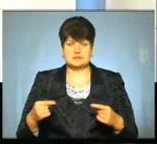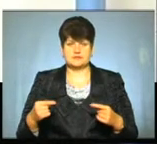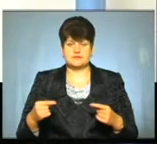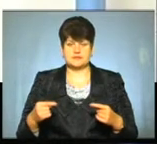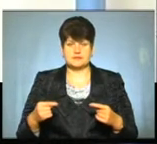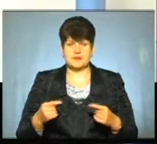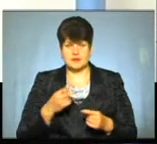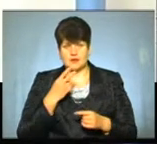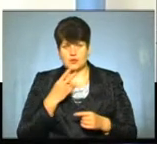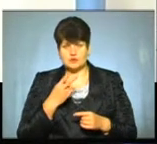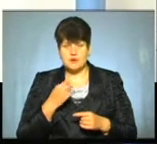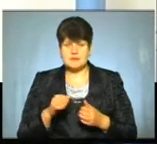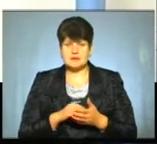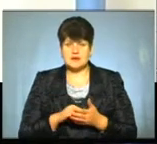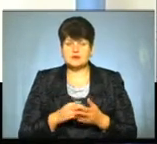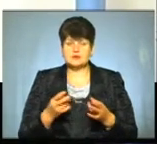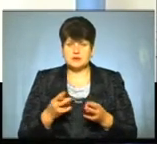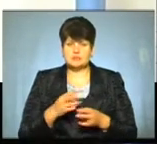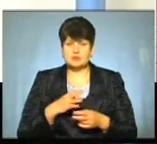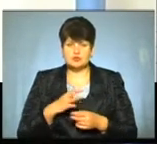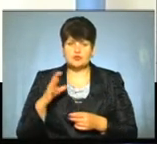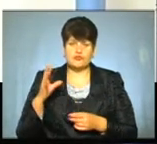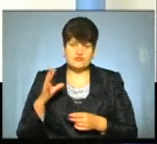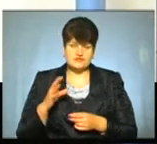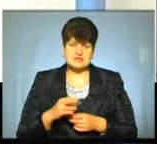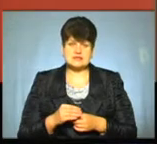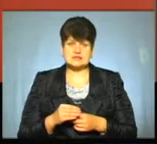такими наочними матеріалами, де потрібно було все